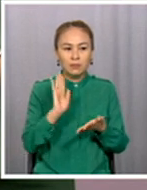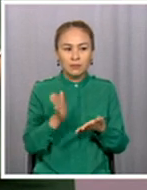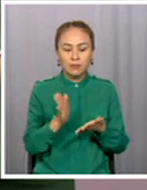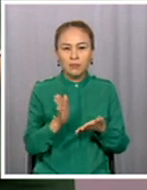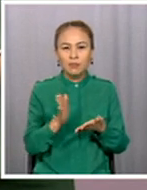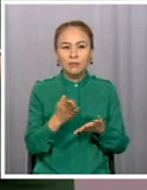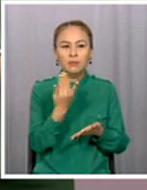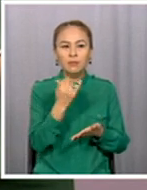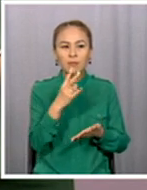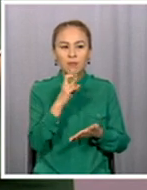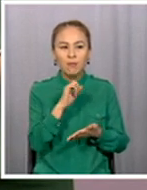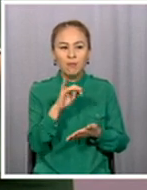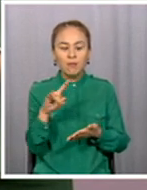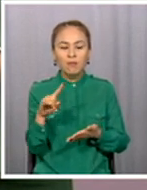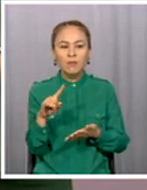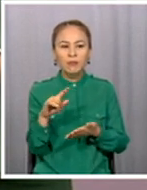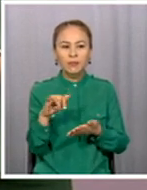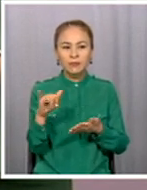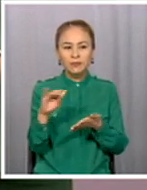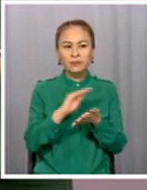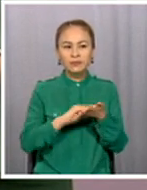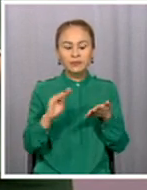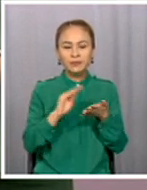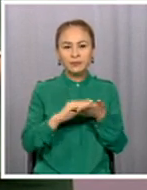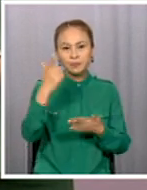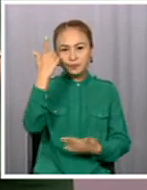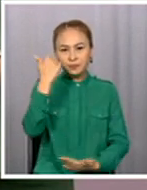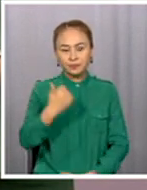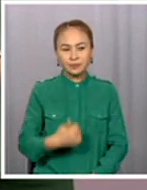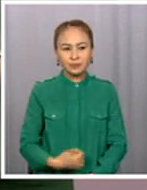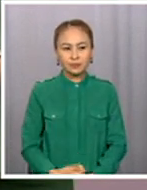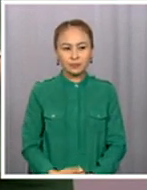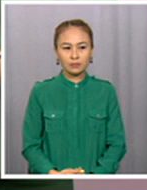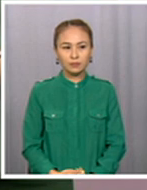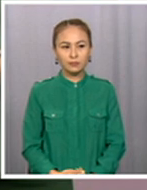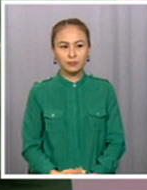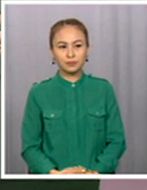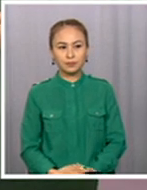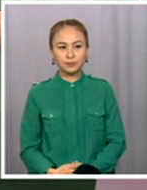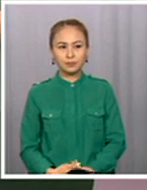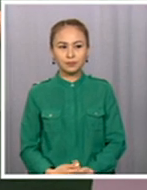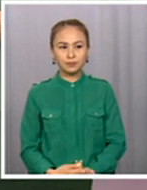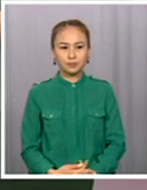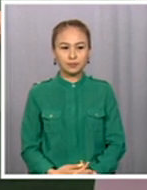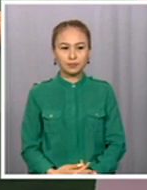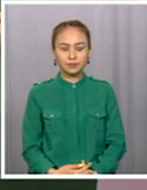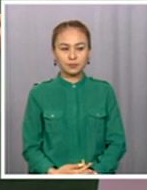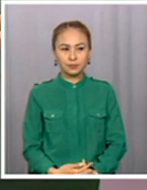эссе жазасыңдар. Шылаулардың жазылуын білесіңдер.